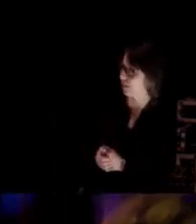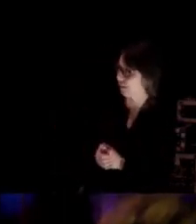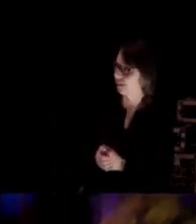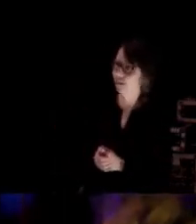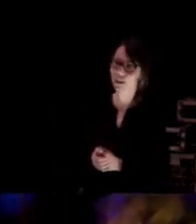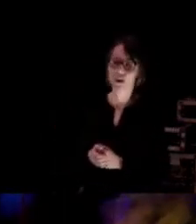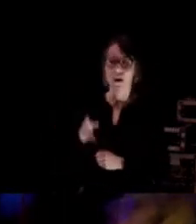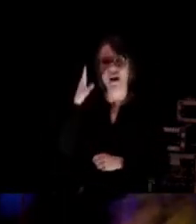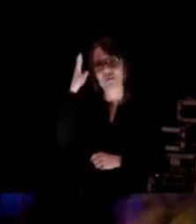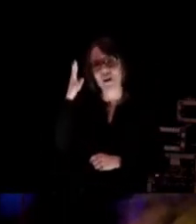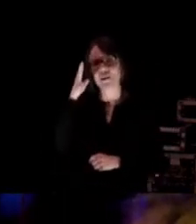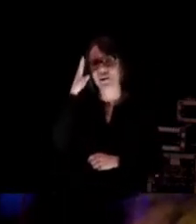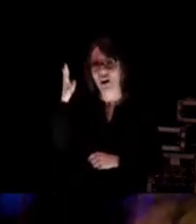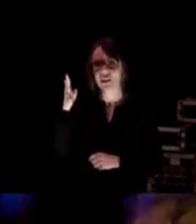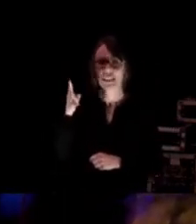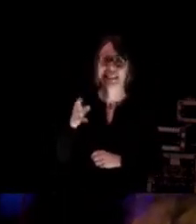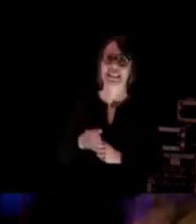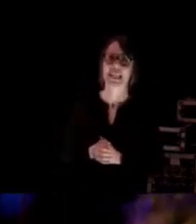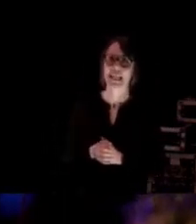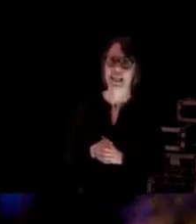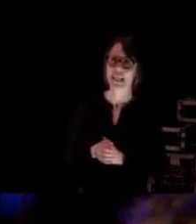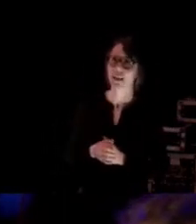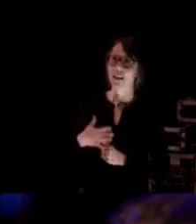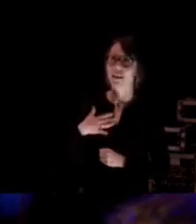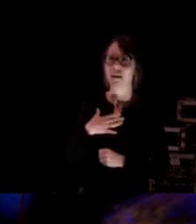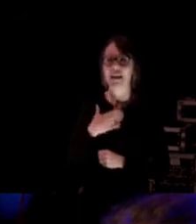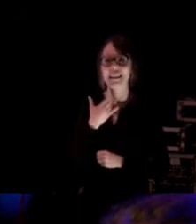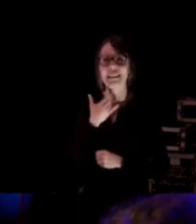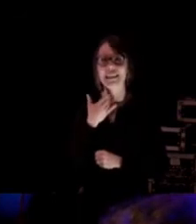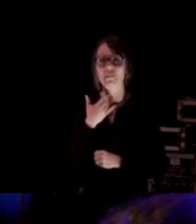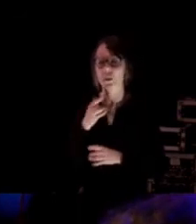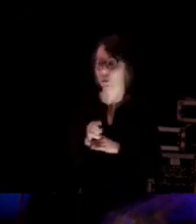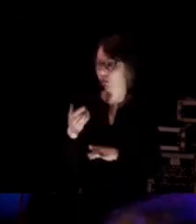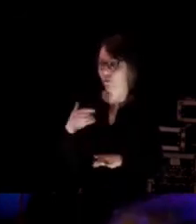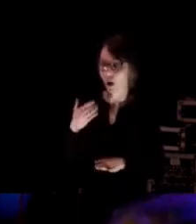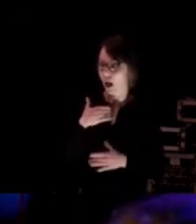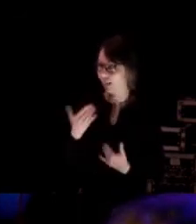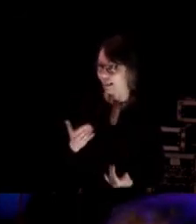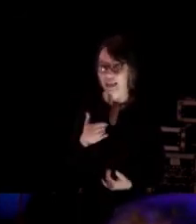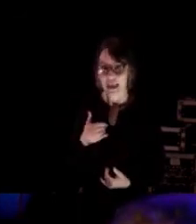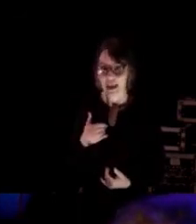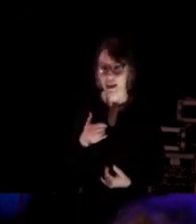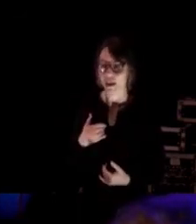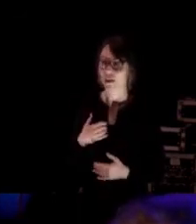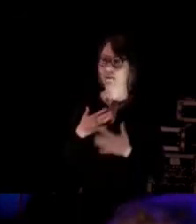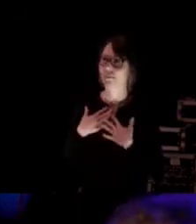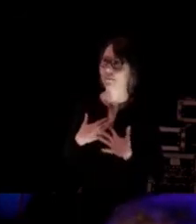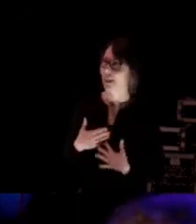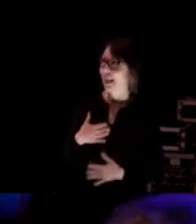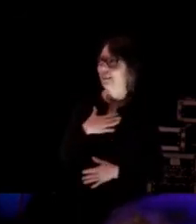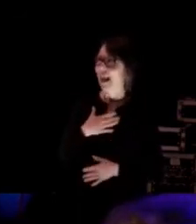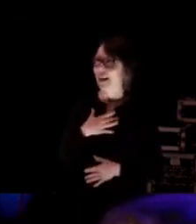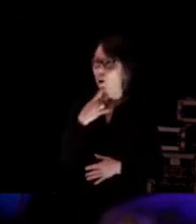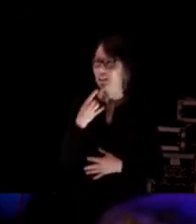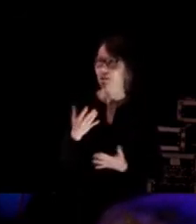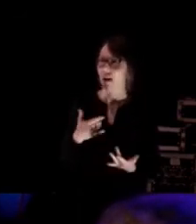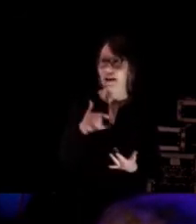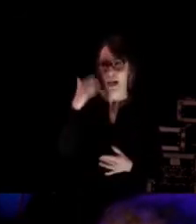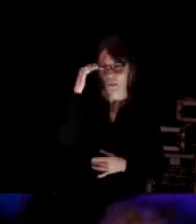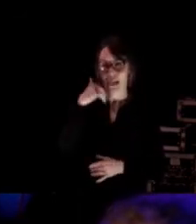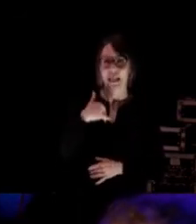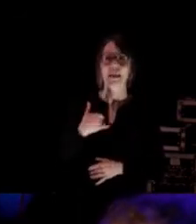så fantastisk å på en måte ha en stemme som jeg aldri har hatt. Og det kjennes så deilig jeg kan si hva jeg